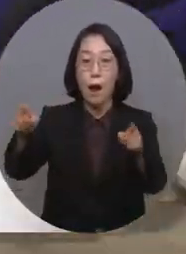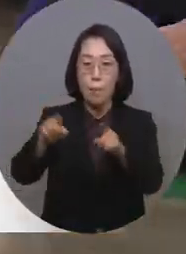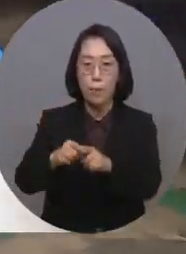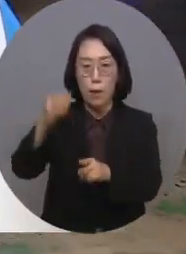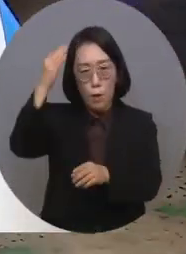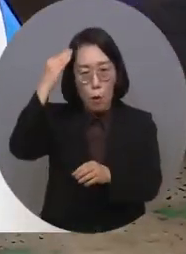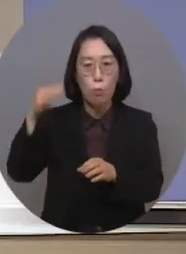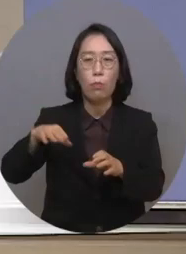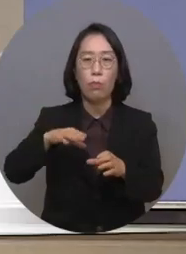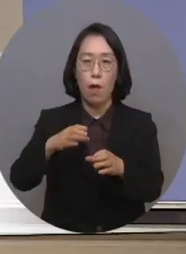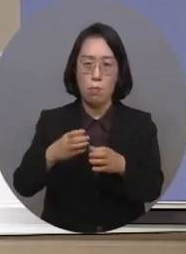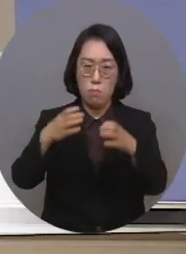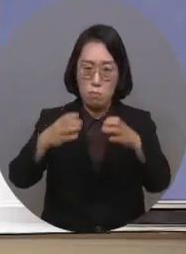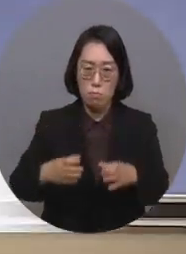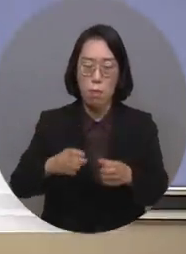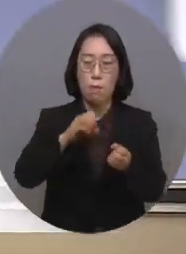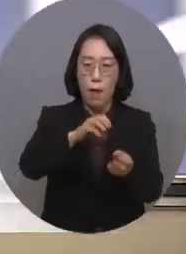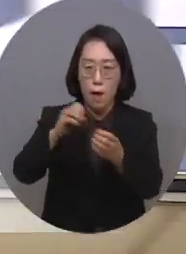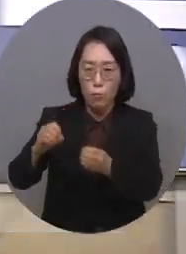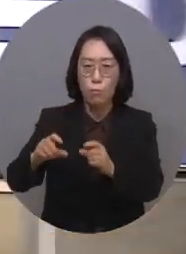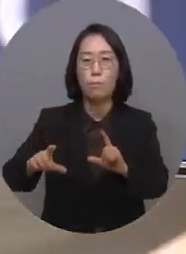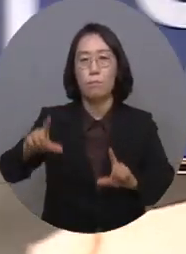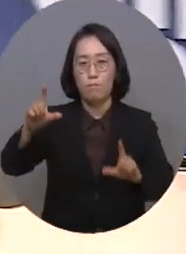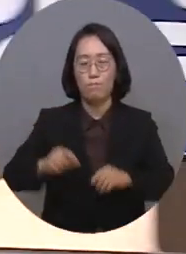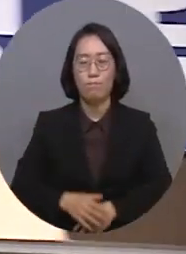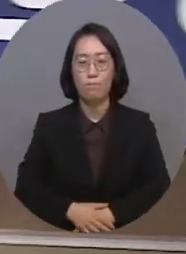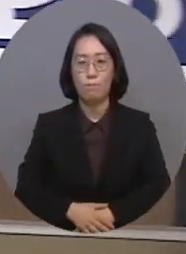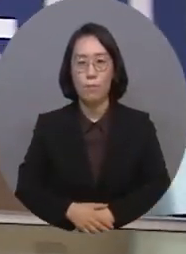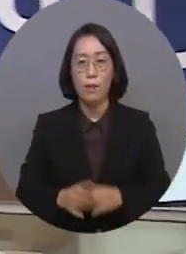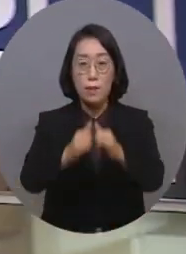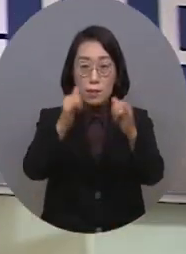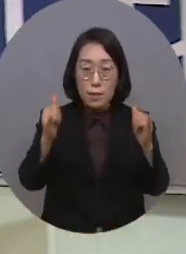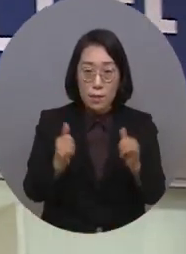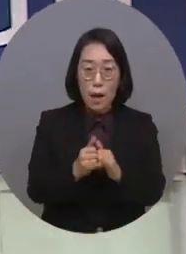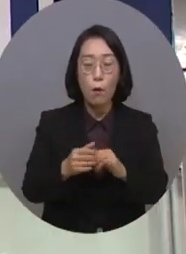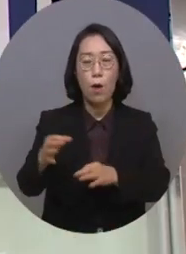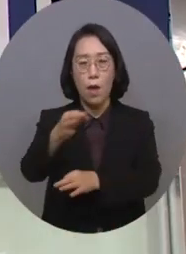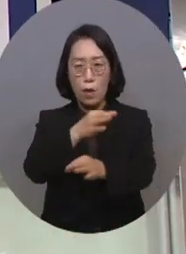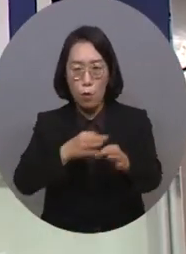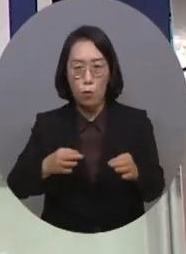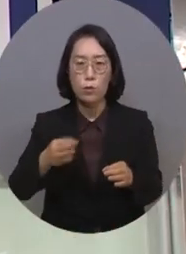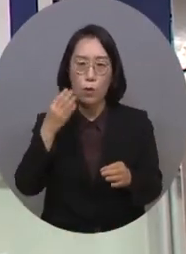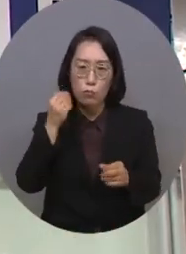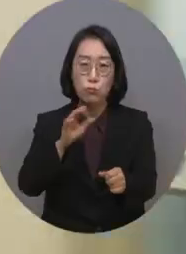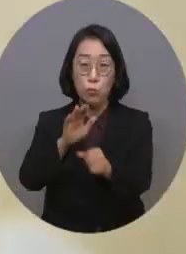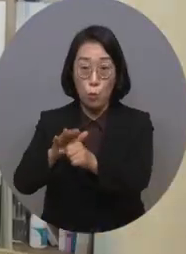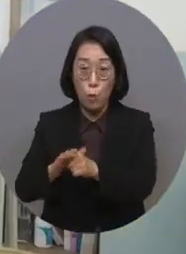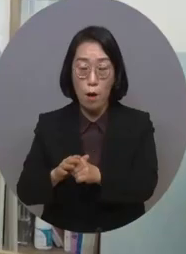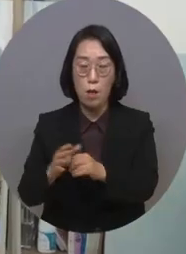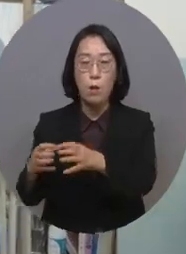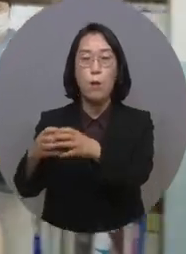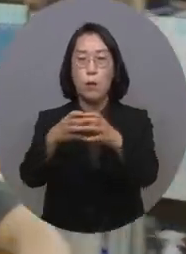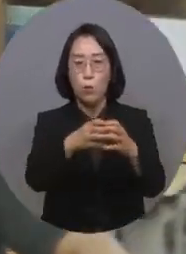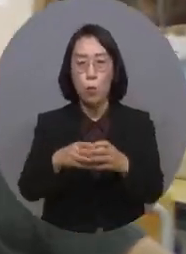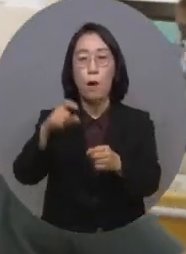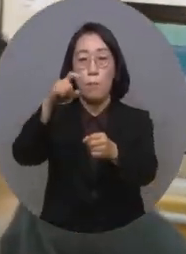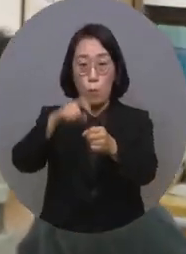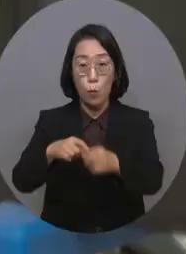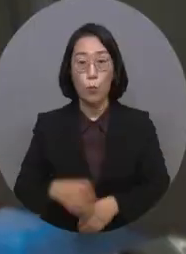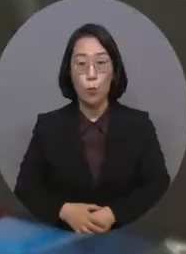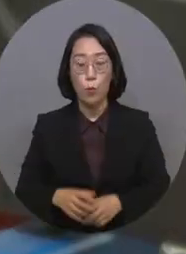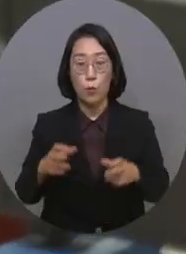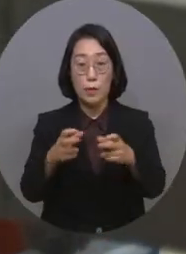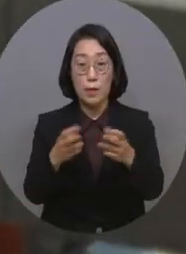행사를 진행했습니다. 우리나눔은 사회적 경제 활성화를 통한 사회 통합을 표어로 장애인